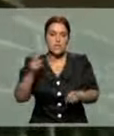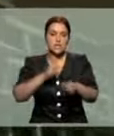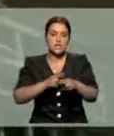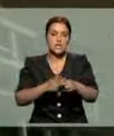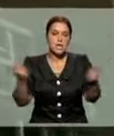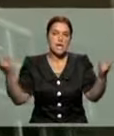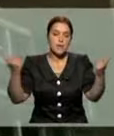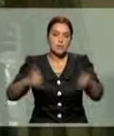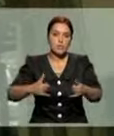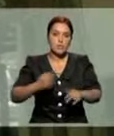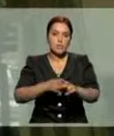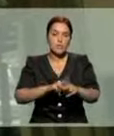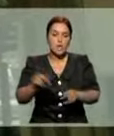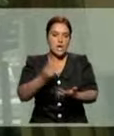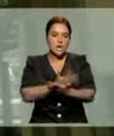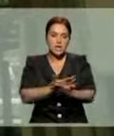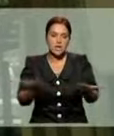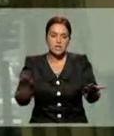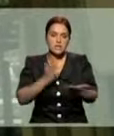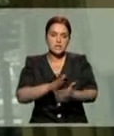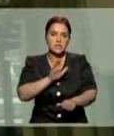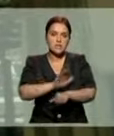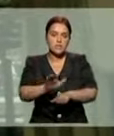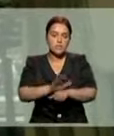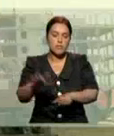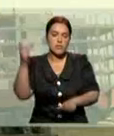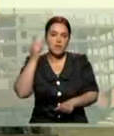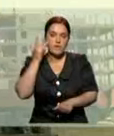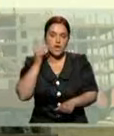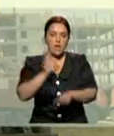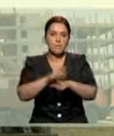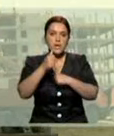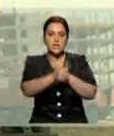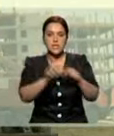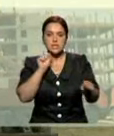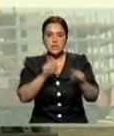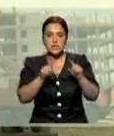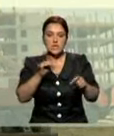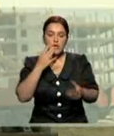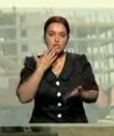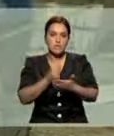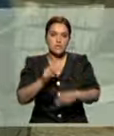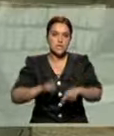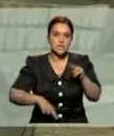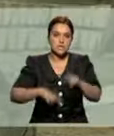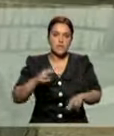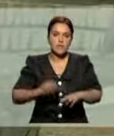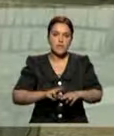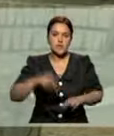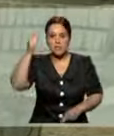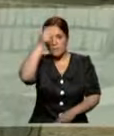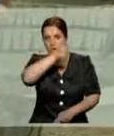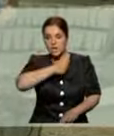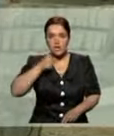более 1500 видов продукции. Все это идет непосредственно в дело, не только заказчикам, но и на собственное строительство. В этом году